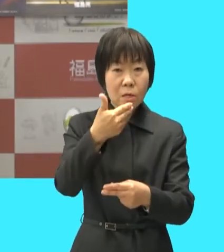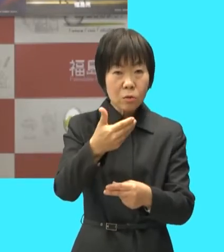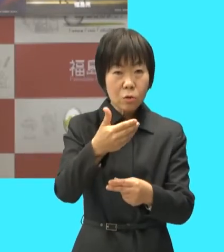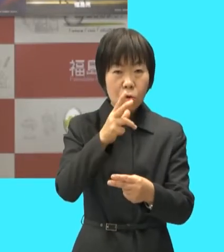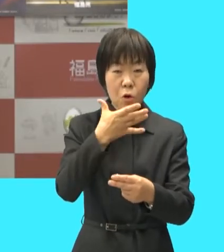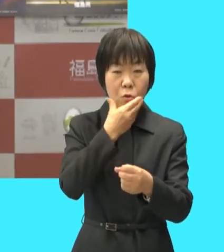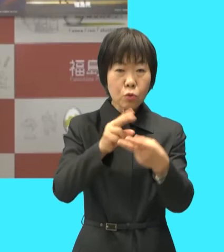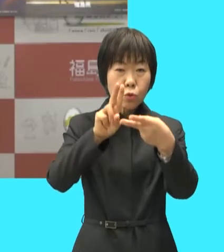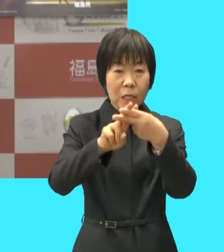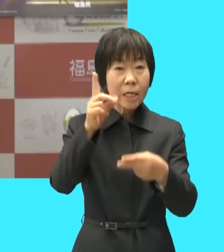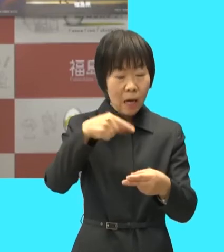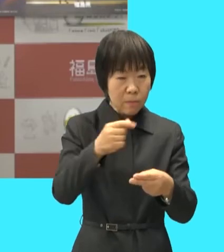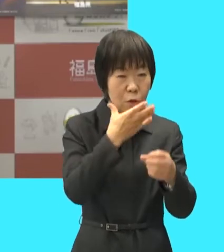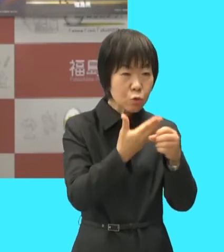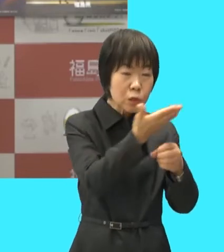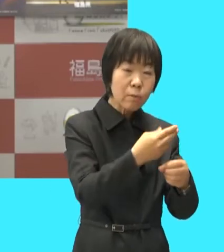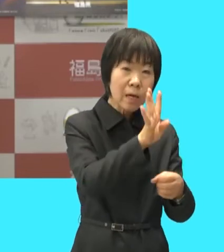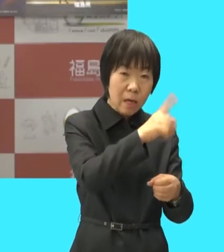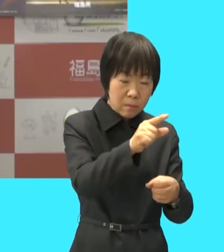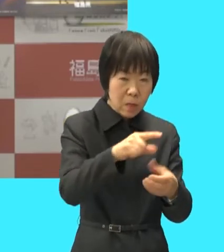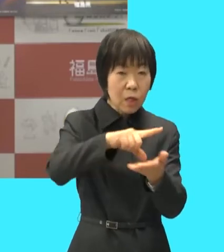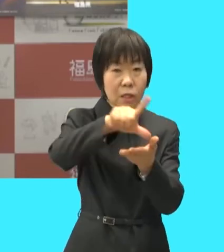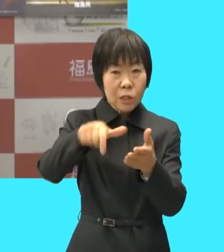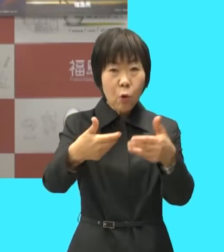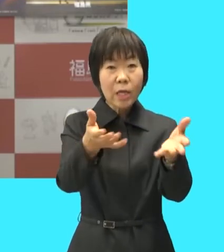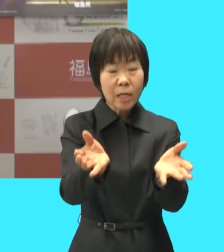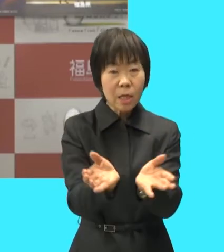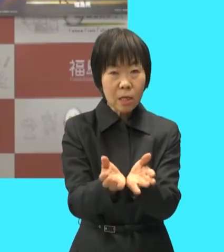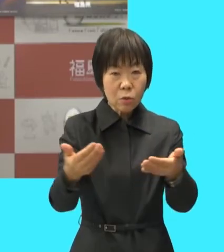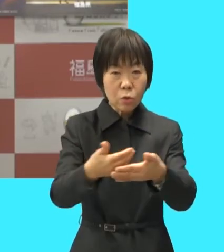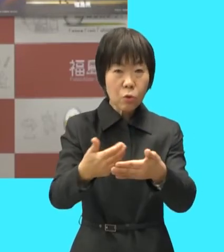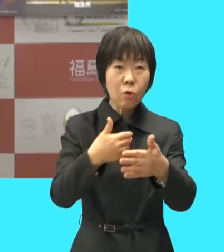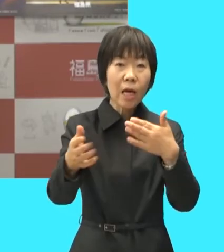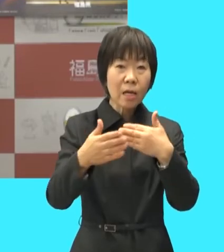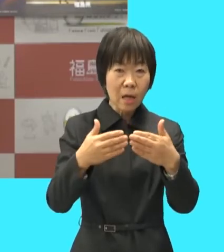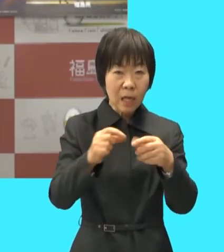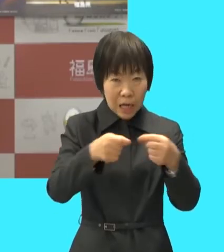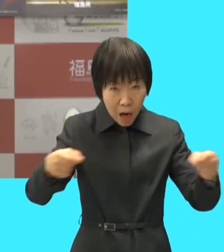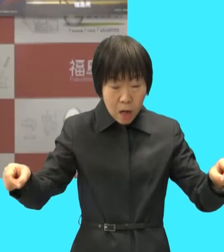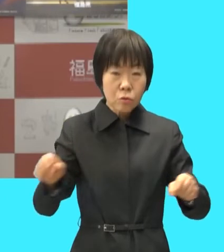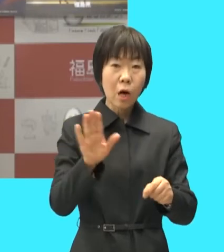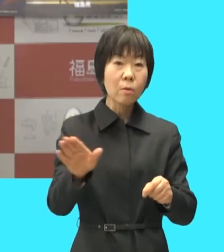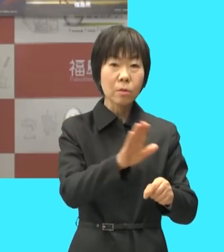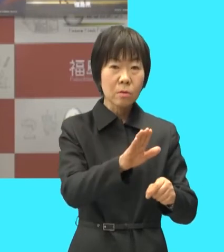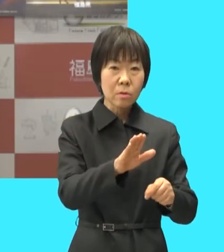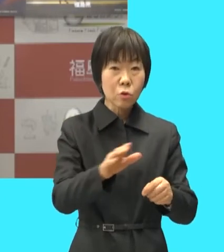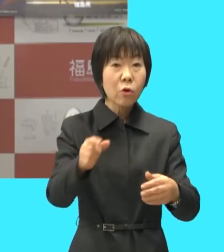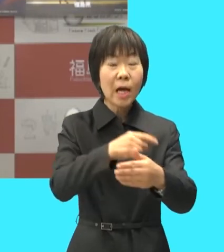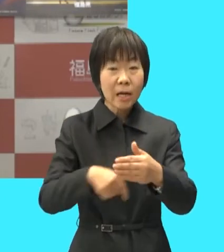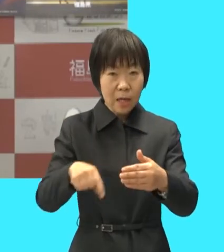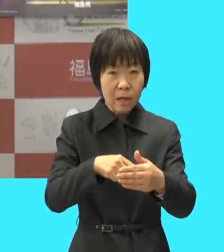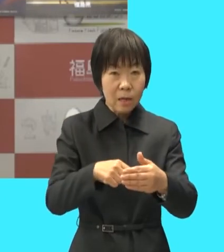り、あるいは福島県であったり、地方団体での勤務経験長くございます。そういう中でです